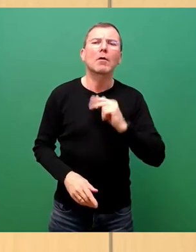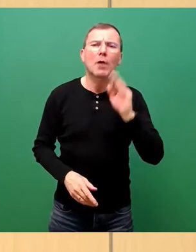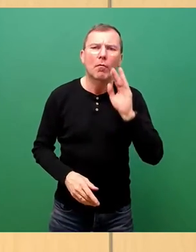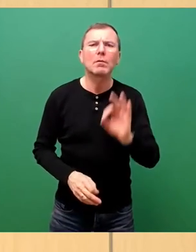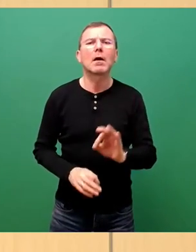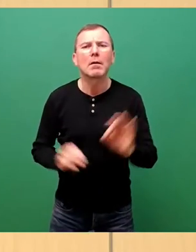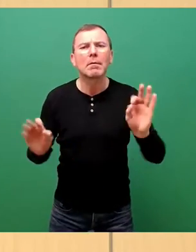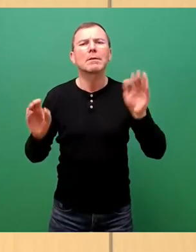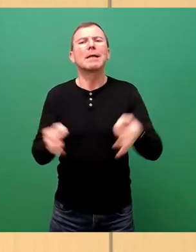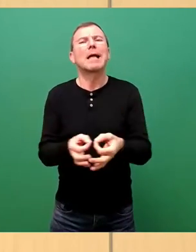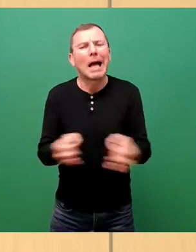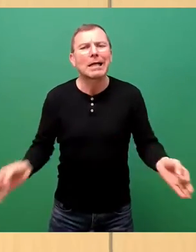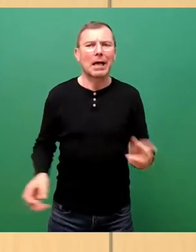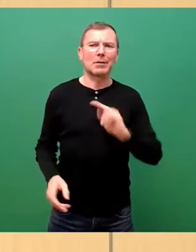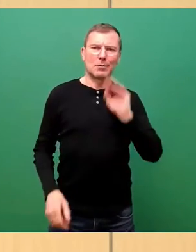Sozialwohnungen. Vielen Dank.